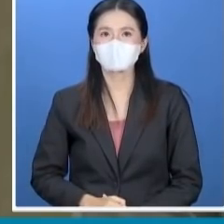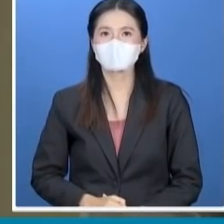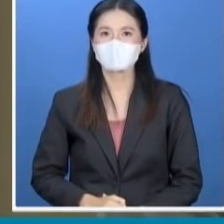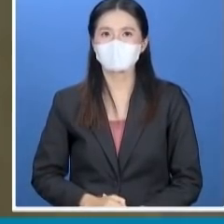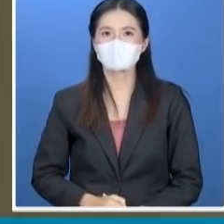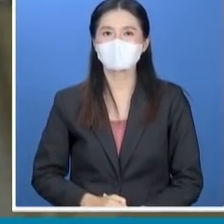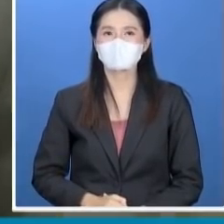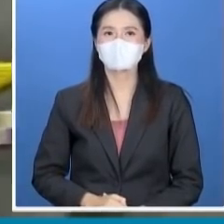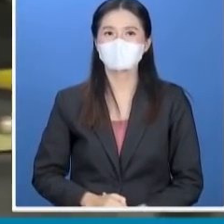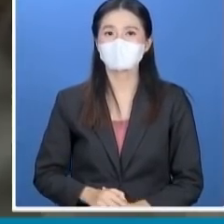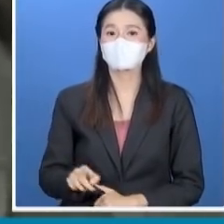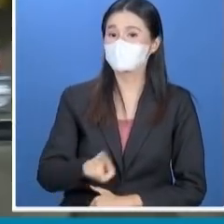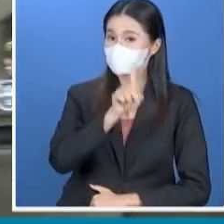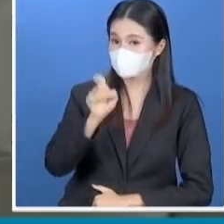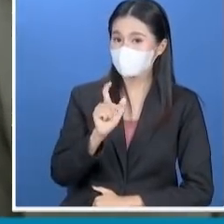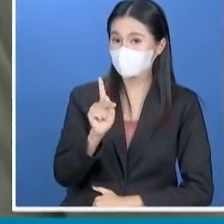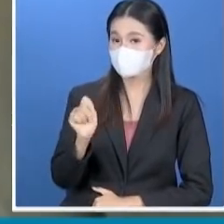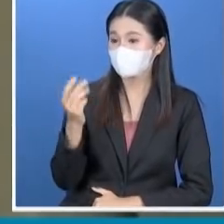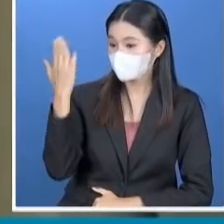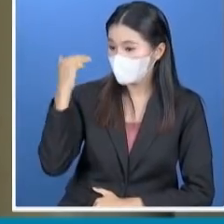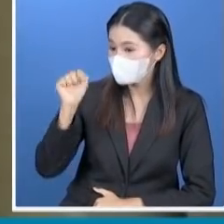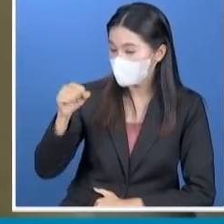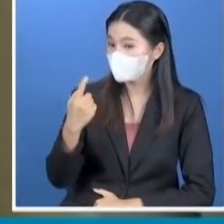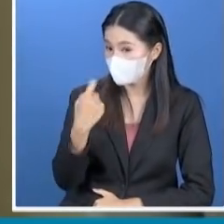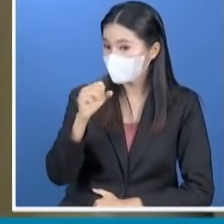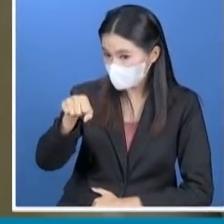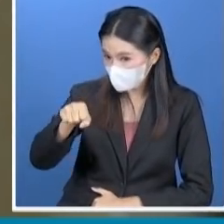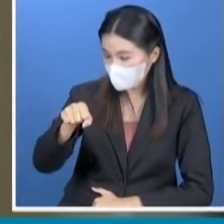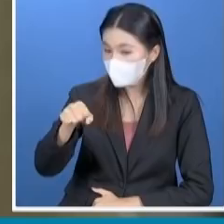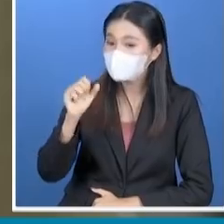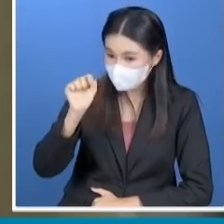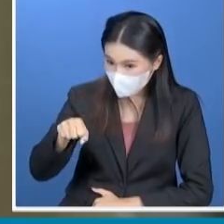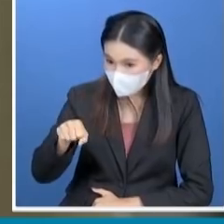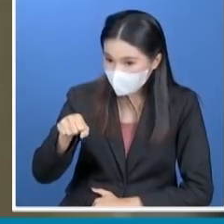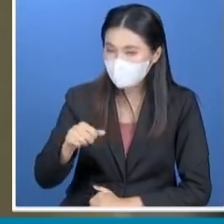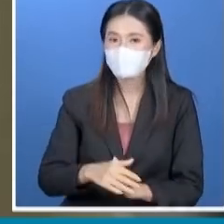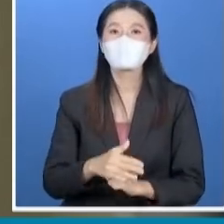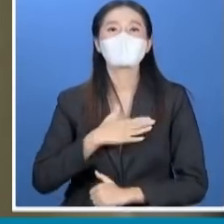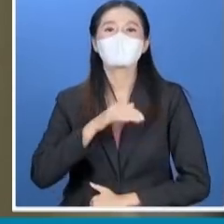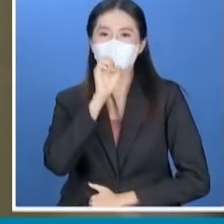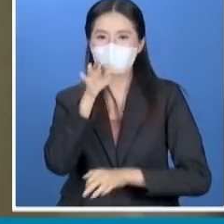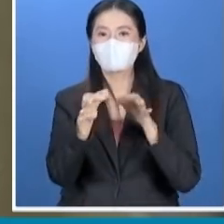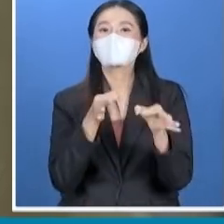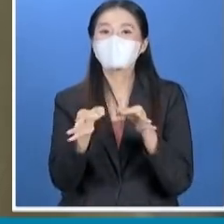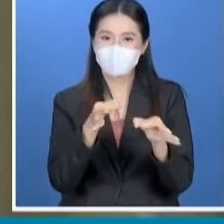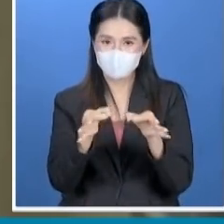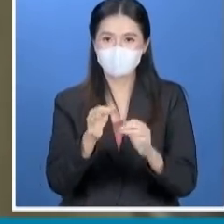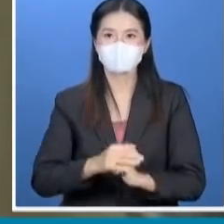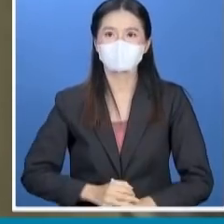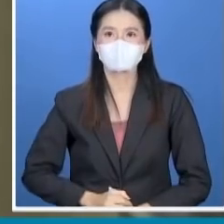คงจะสงสัยจากกรณีคุณกติกรอบที่แล้วใช่ไหมถึงได้ถามคำถามเนี้ยใช่ไหมฮะผมก็ขออธิบายเล